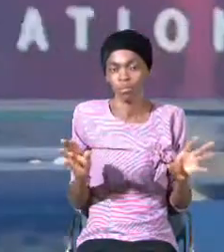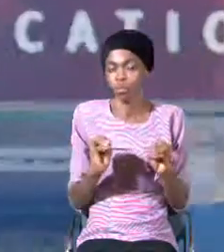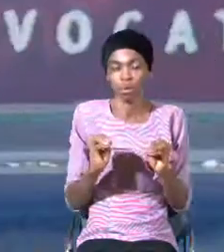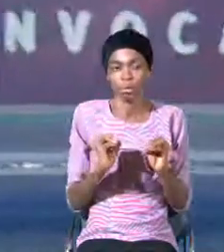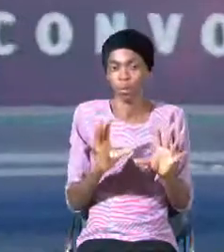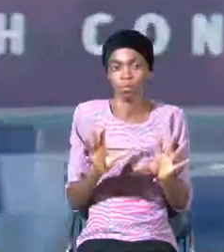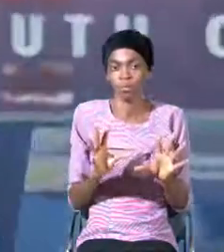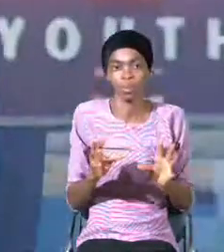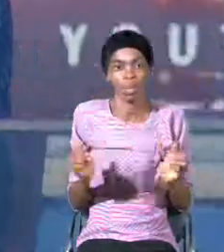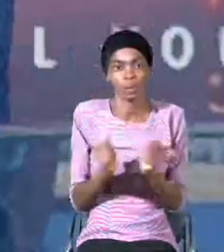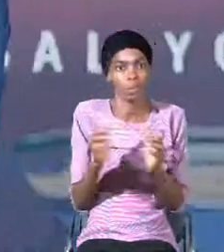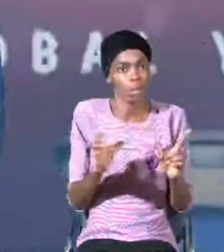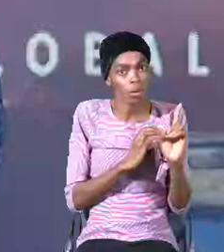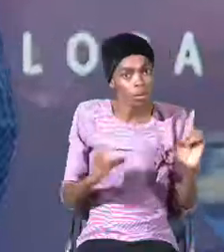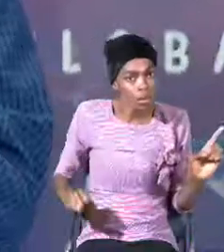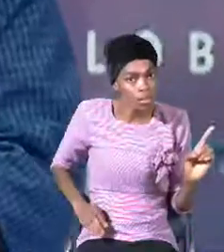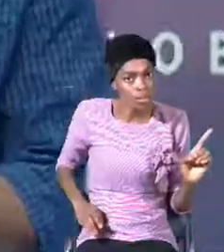Rien faire. Car sans Christ,